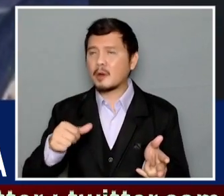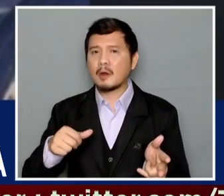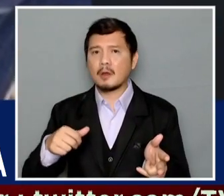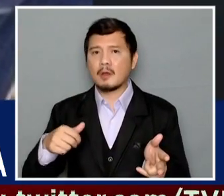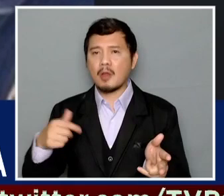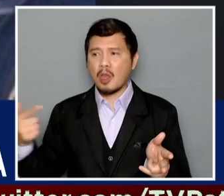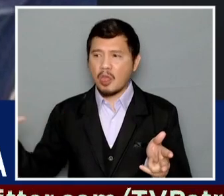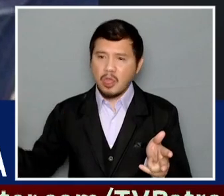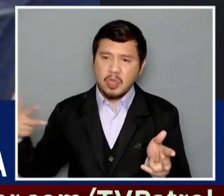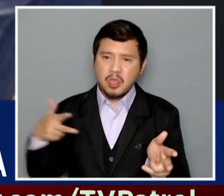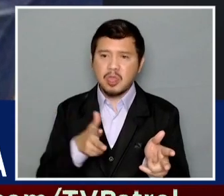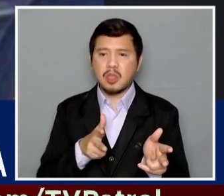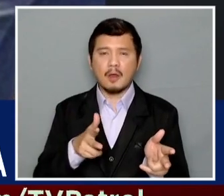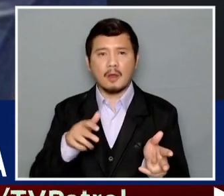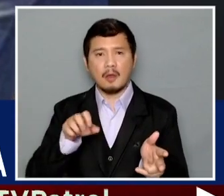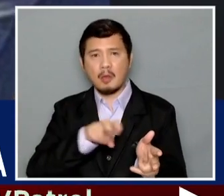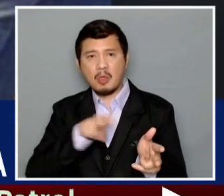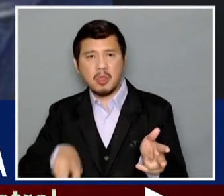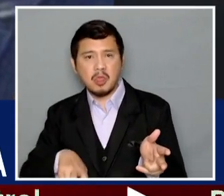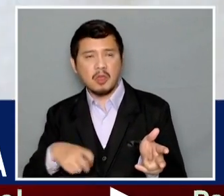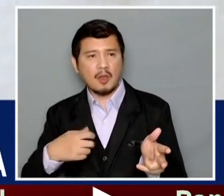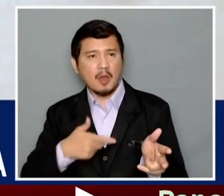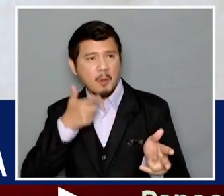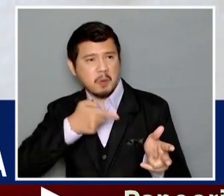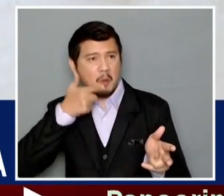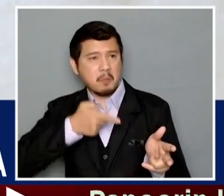nag-shattered yung glass ng door.